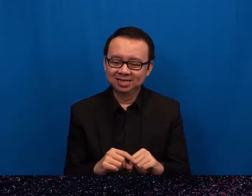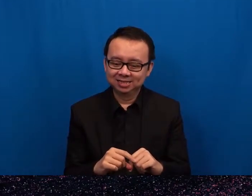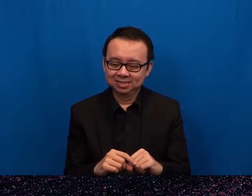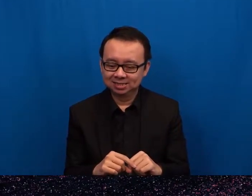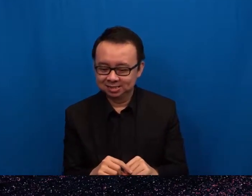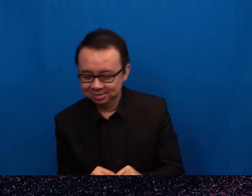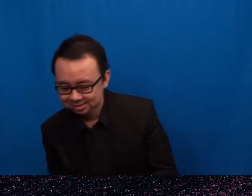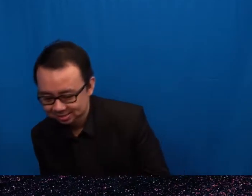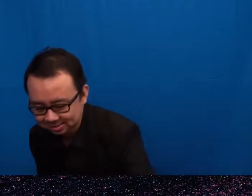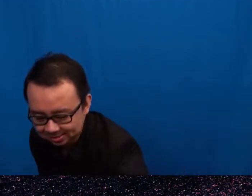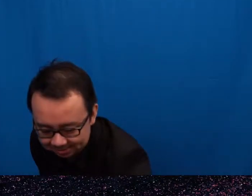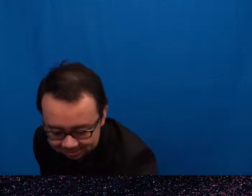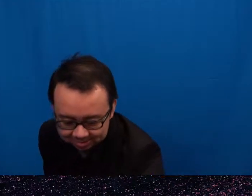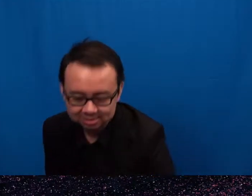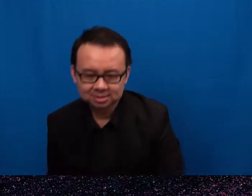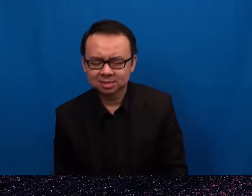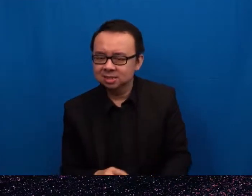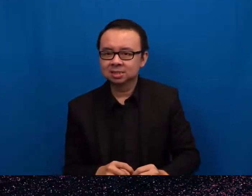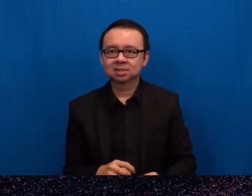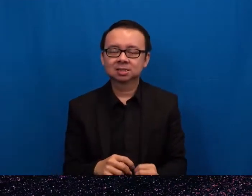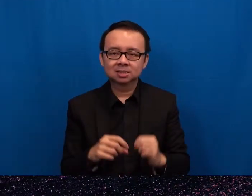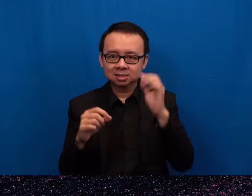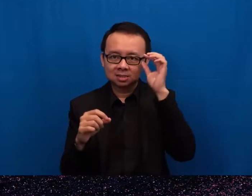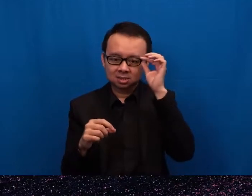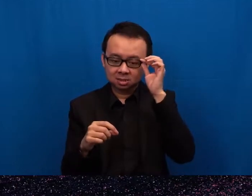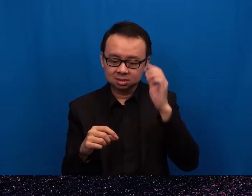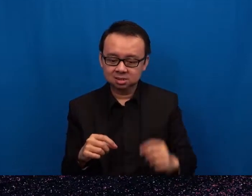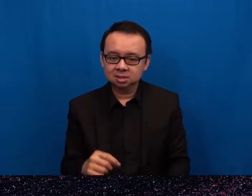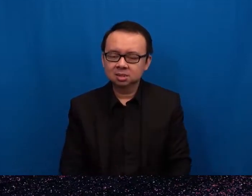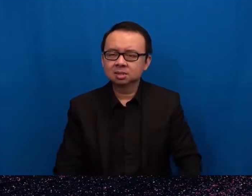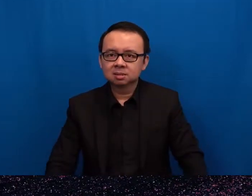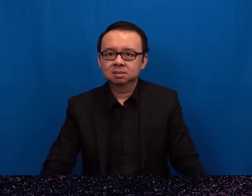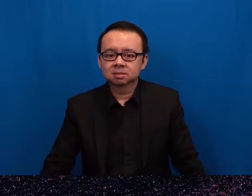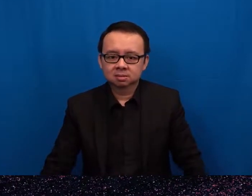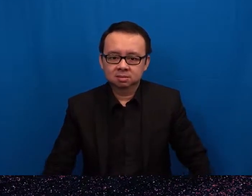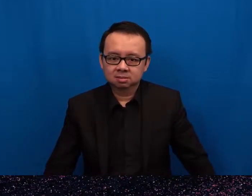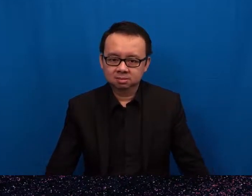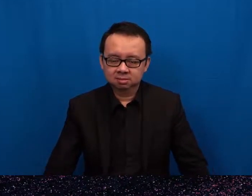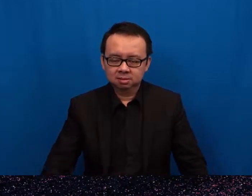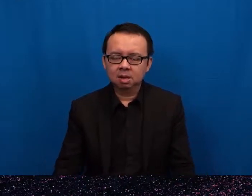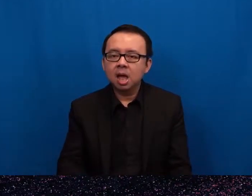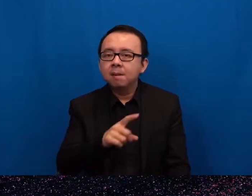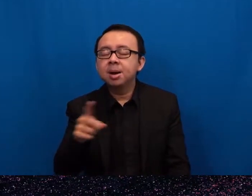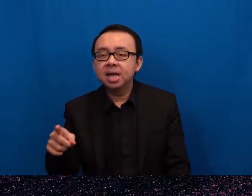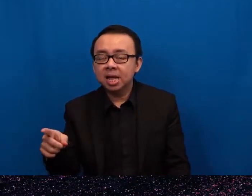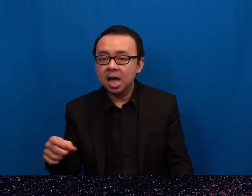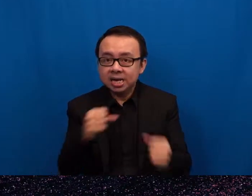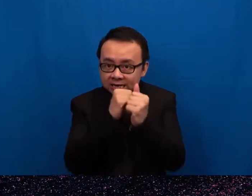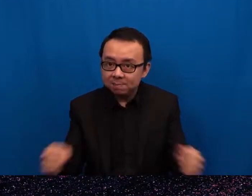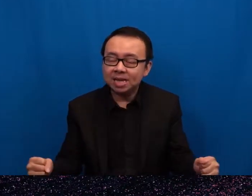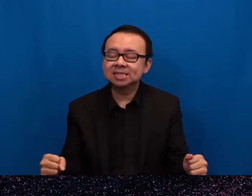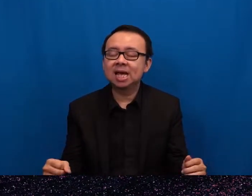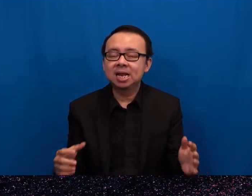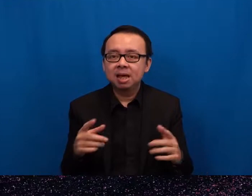mimpikan. Mereka akan mengalami nubuatan Allah, mereka akan mengalami zaman, mereka akan disembuhkan, mereka akan dilepaskan, mereka akan diubahkan,